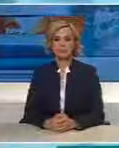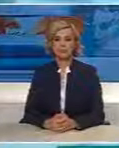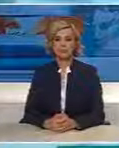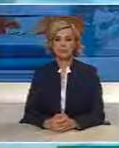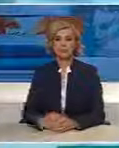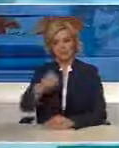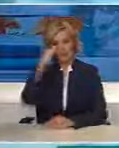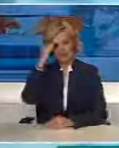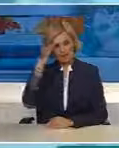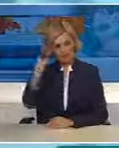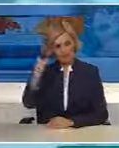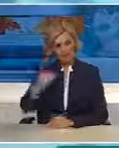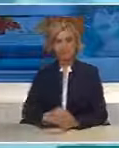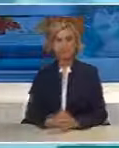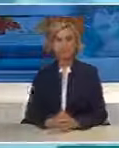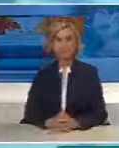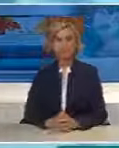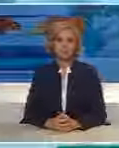Καλησπέρα σας.